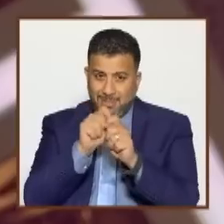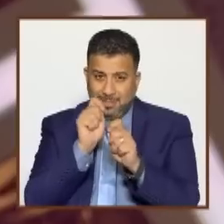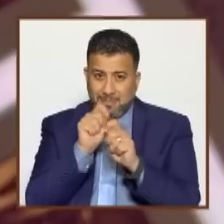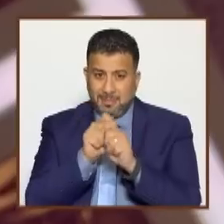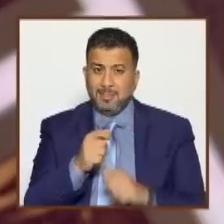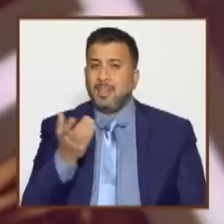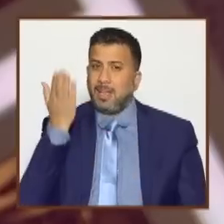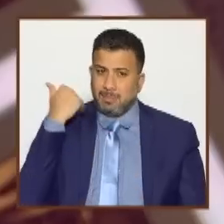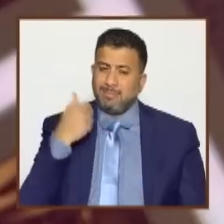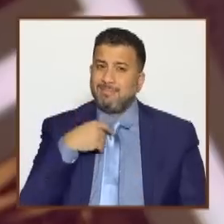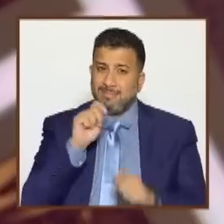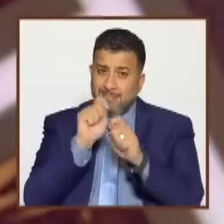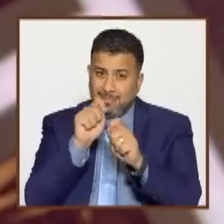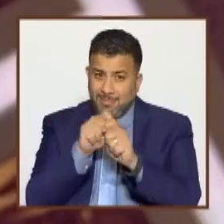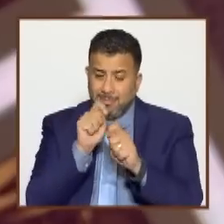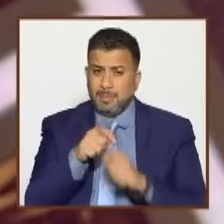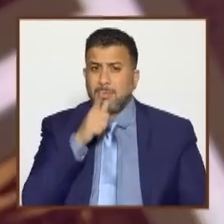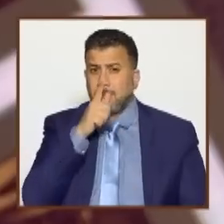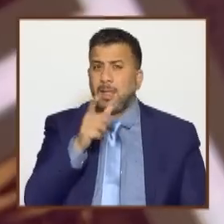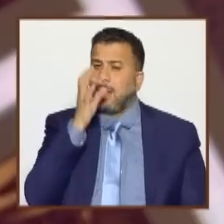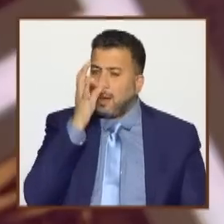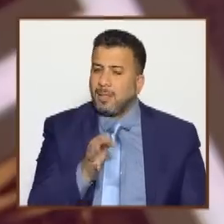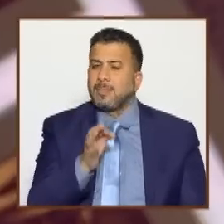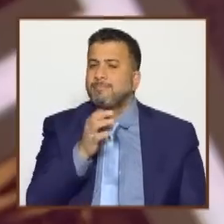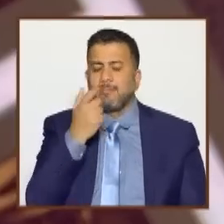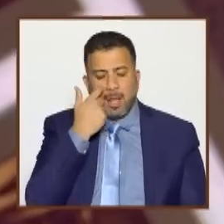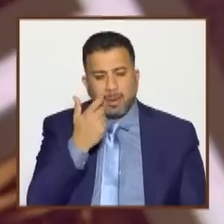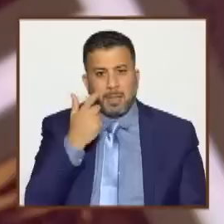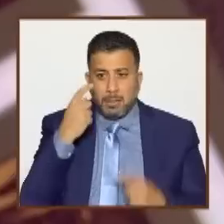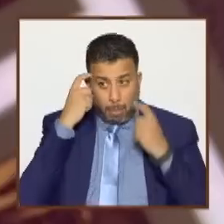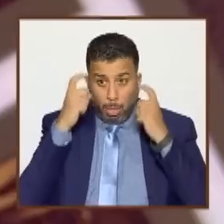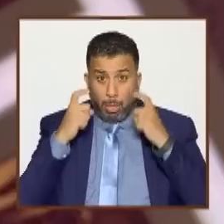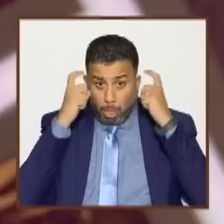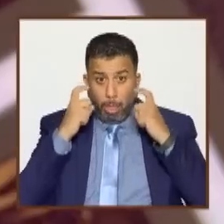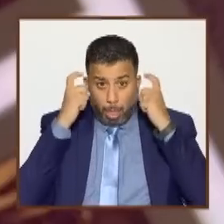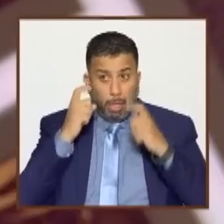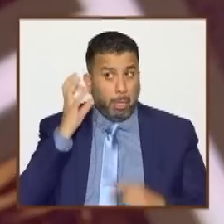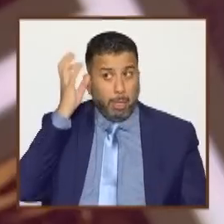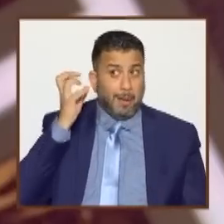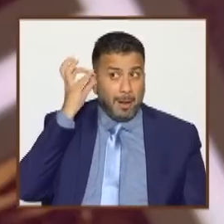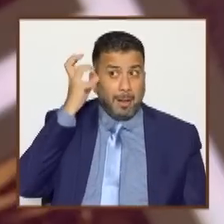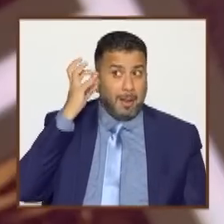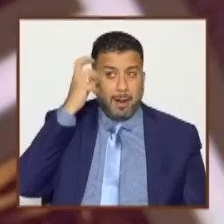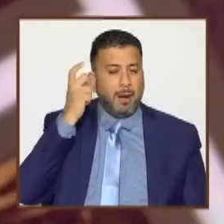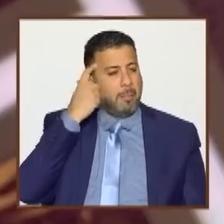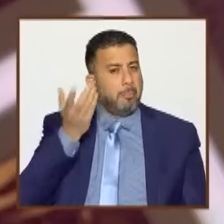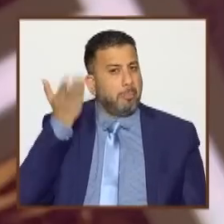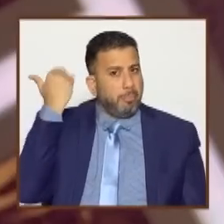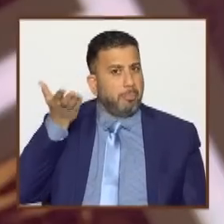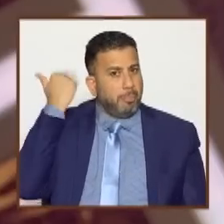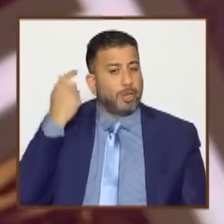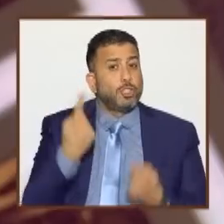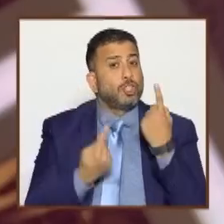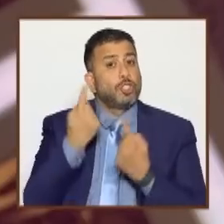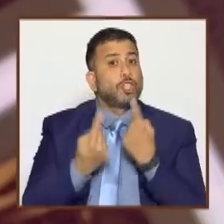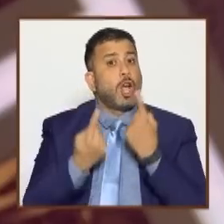اللي يعني ذكرتها لك التزميها، التزميها. أي شيء تشعرين به يعني